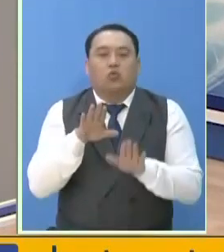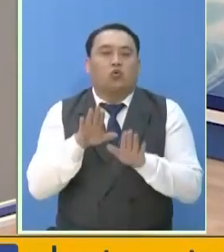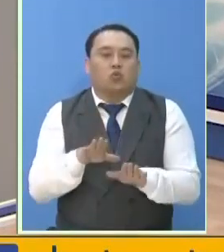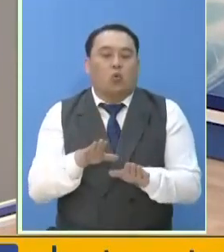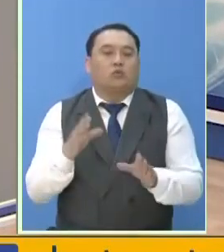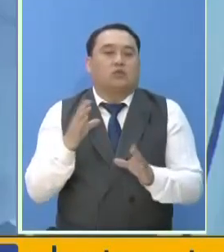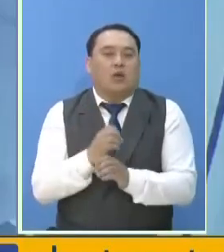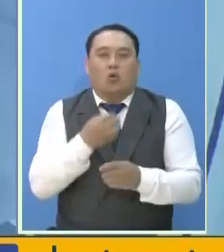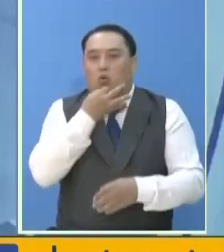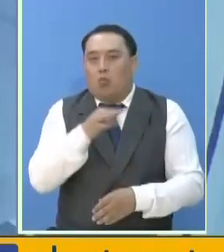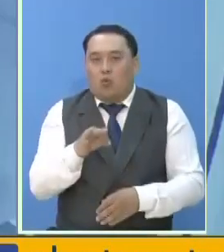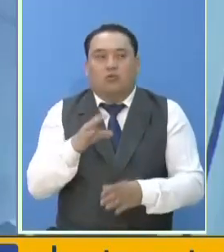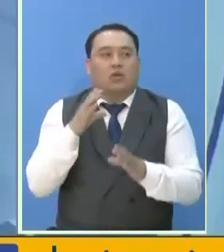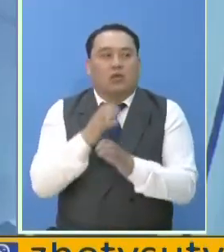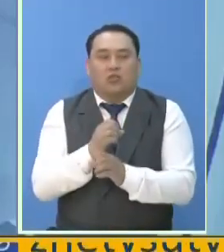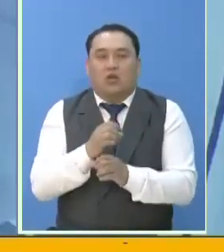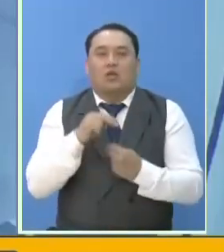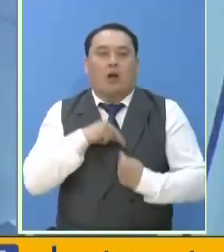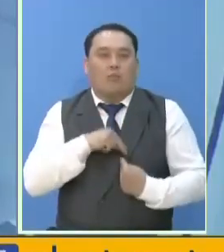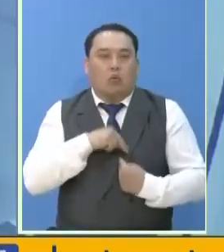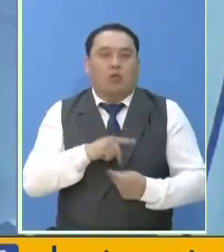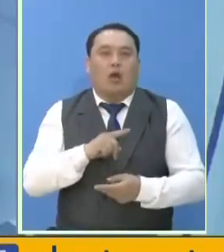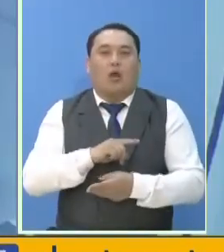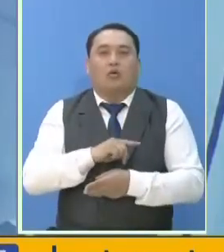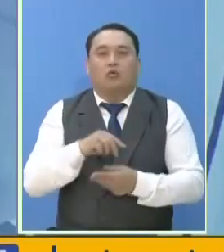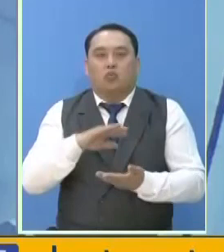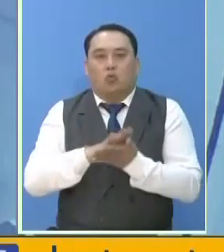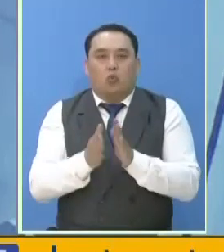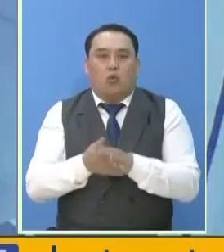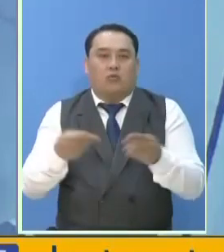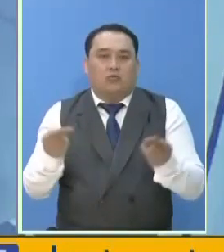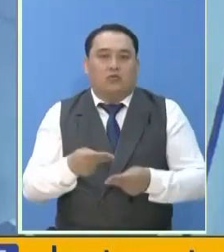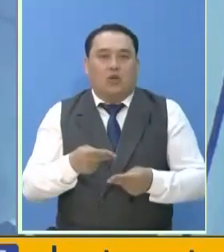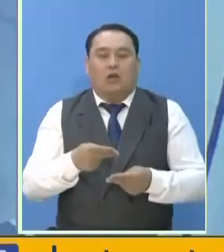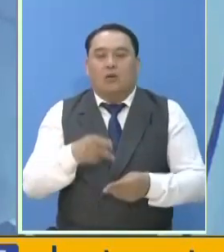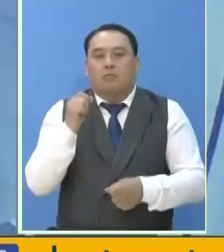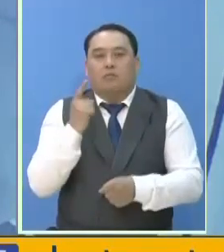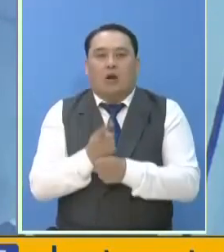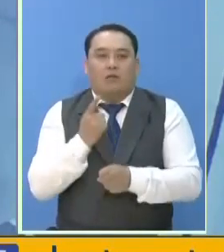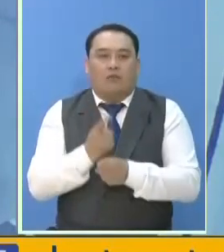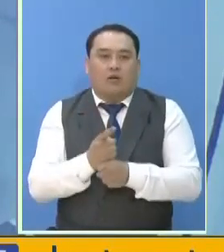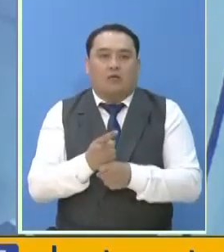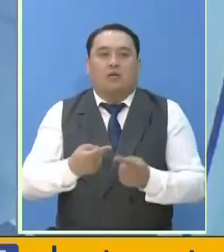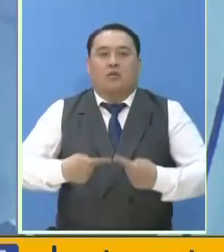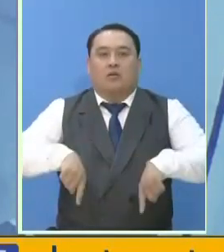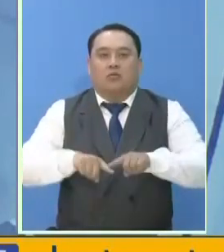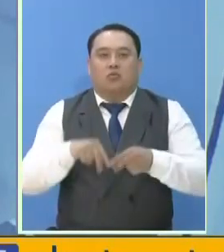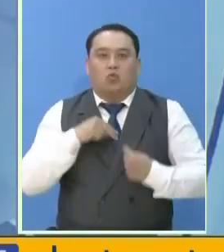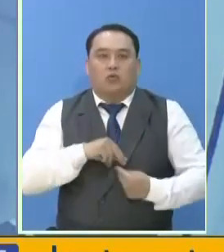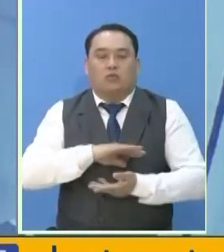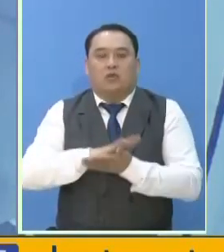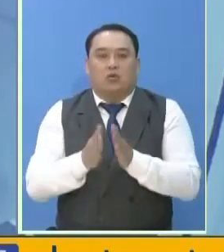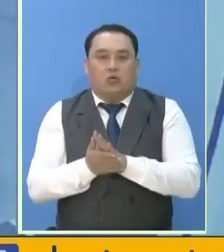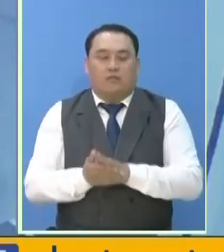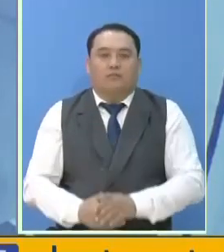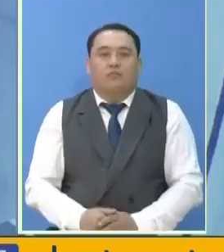это сокращение, под любое сокращение. То есть работодатель по трудовому законодательству не имеет права расторгать с этими лицами трудовой договор.